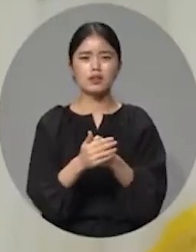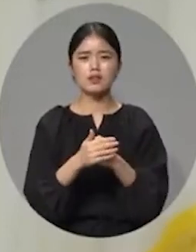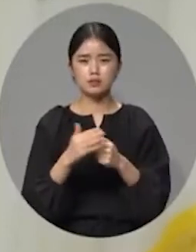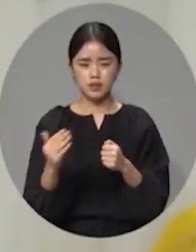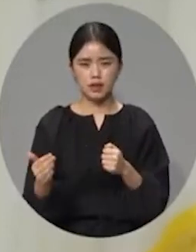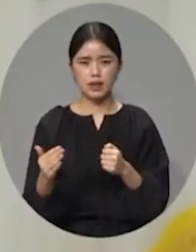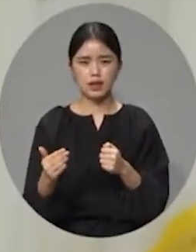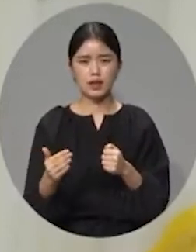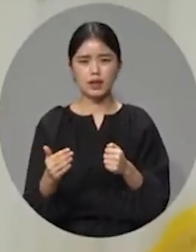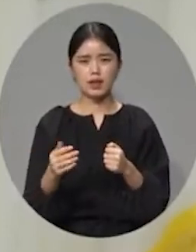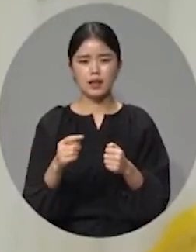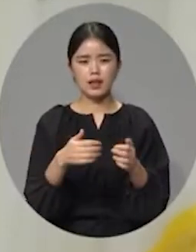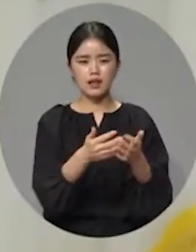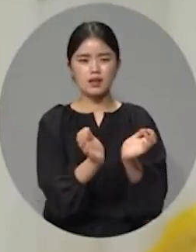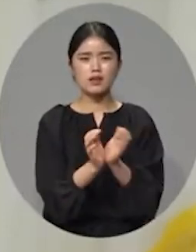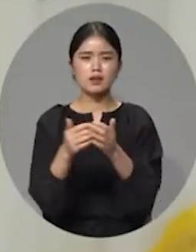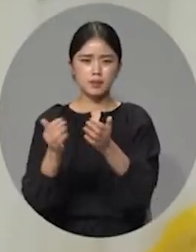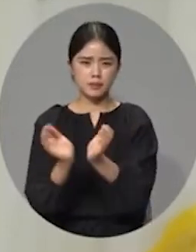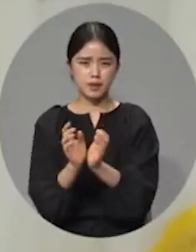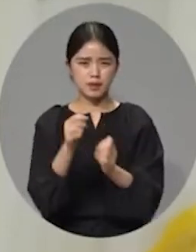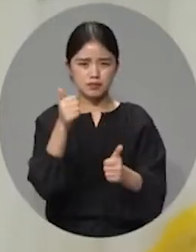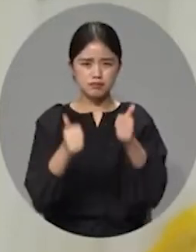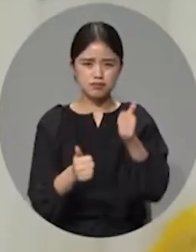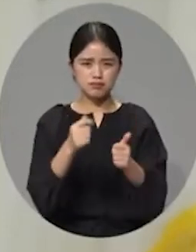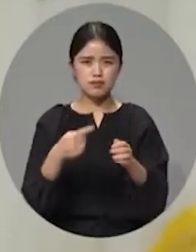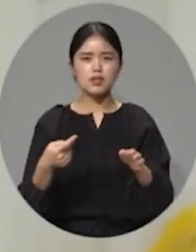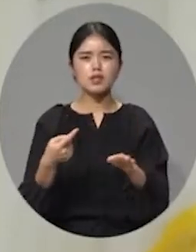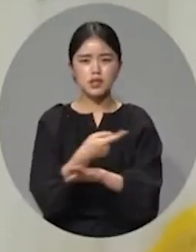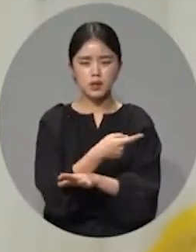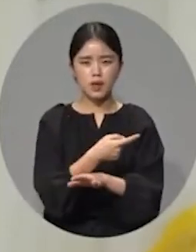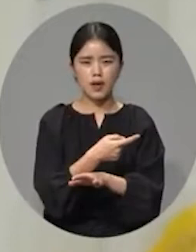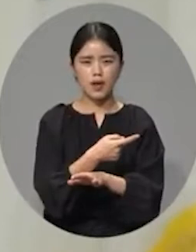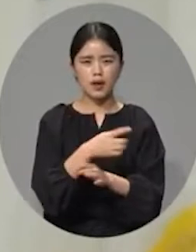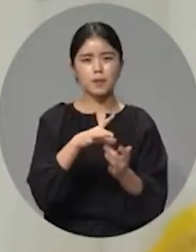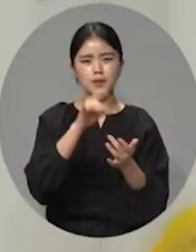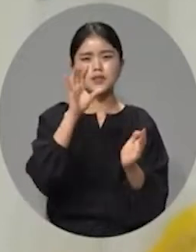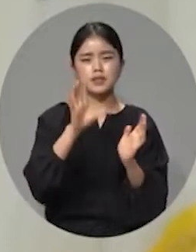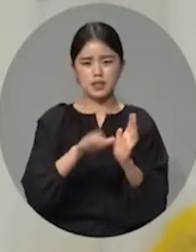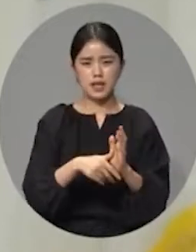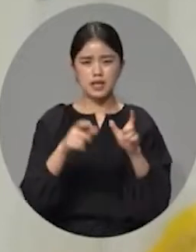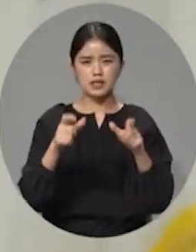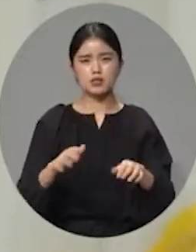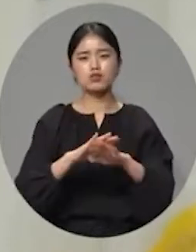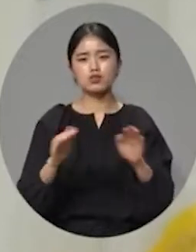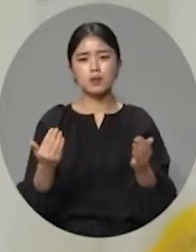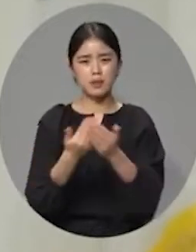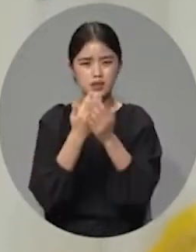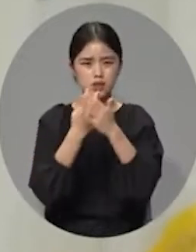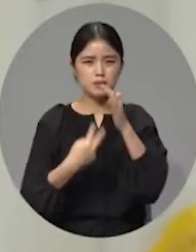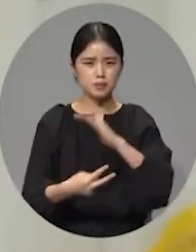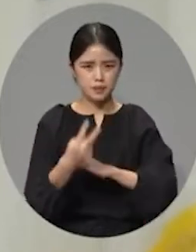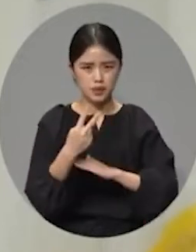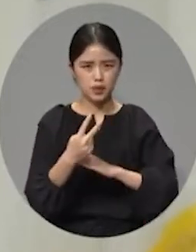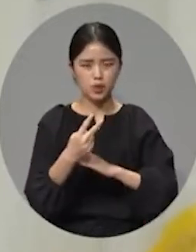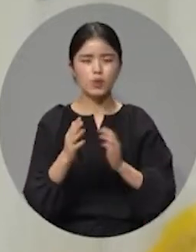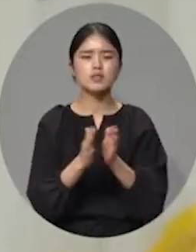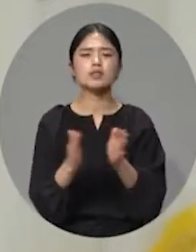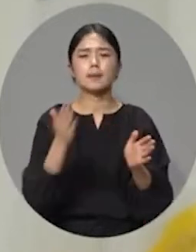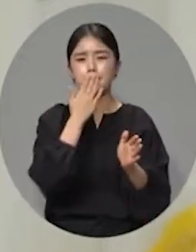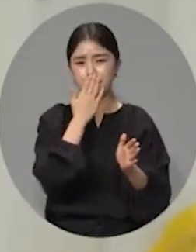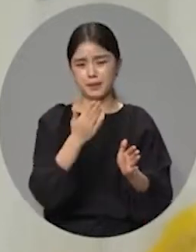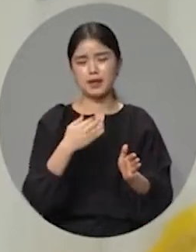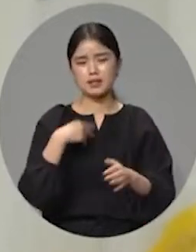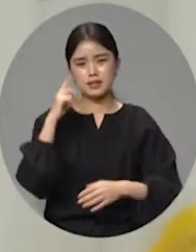때문에 양당 체제를 넘어설 때 지역균형 발전의 비전도 비로소 실천될 수 있을 거라고